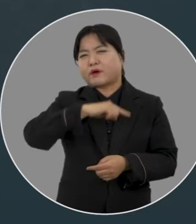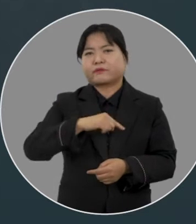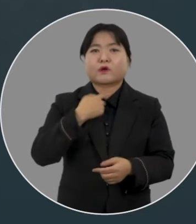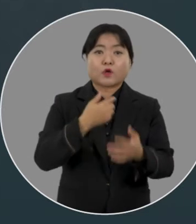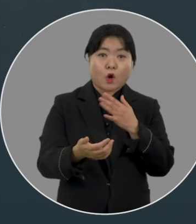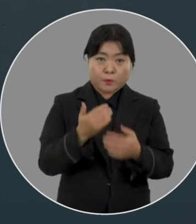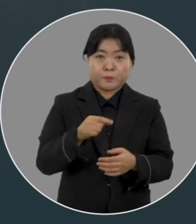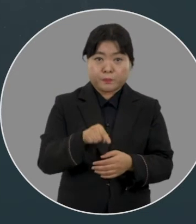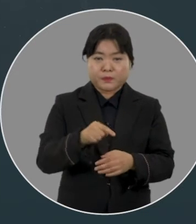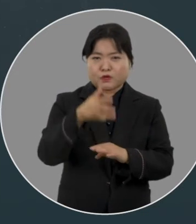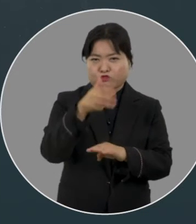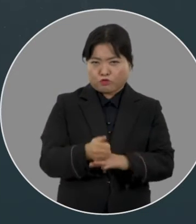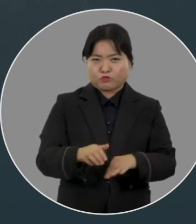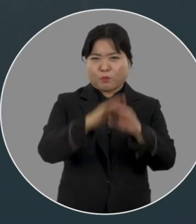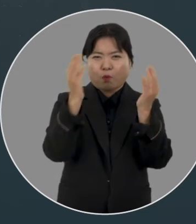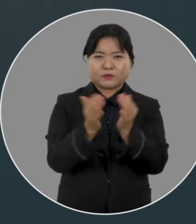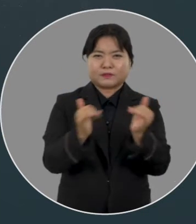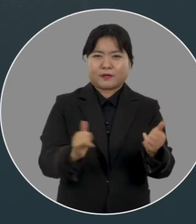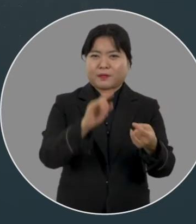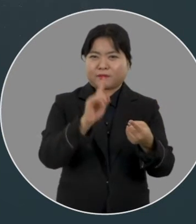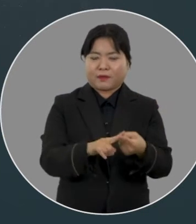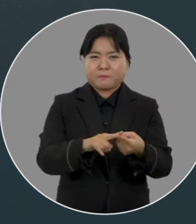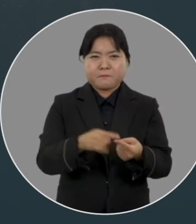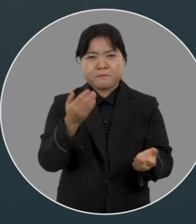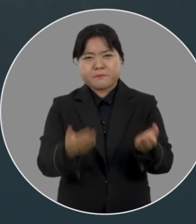경험이 결국은 모든 사람들에 대한